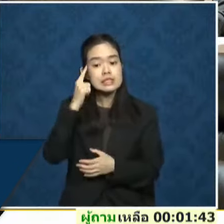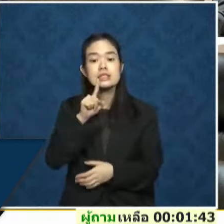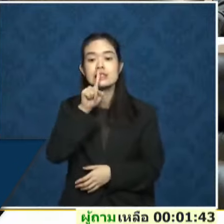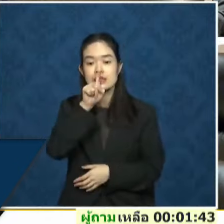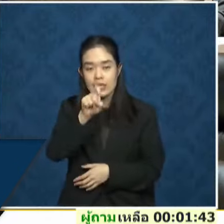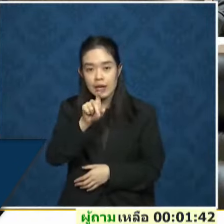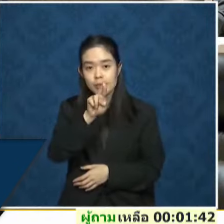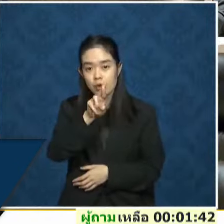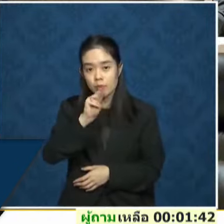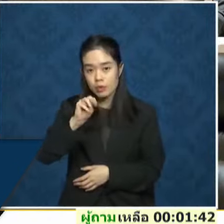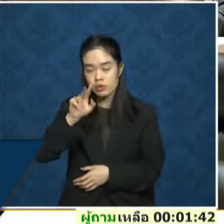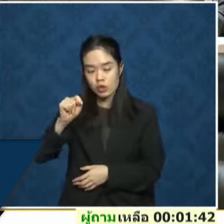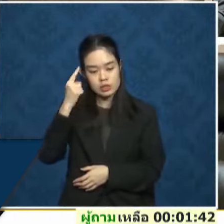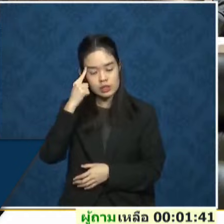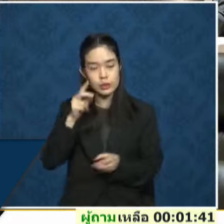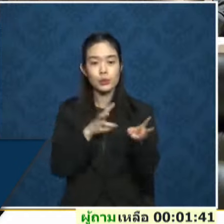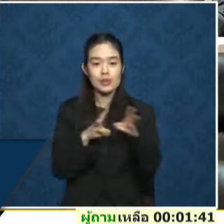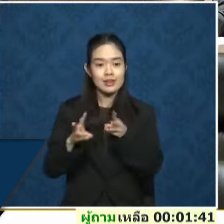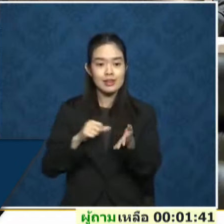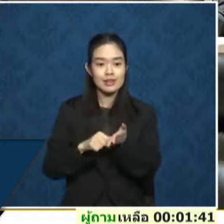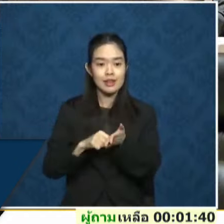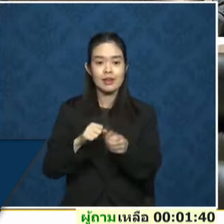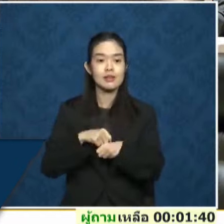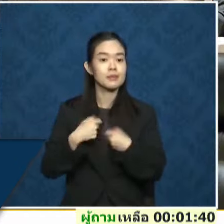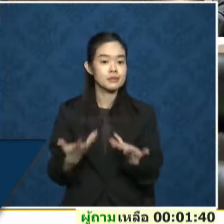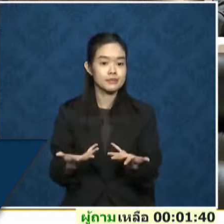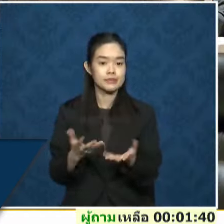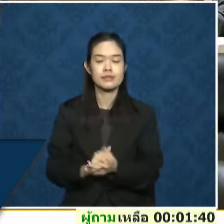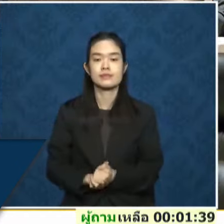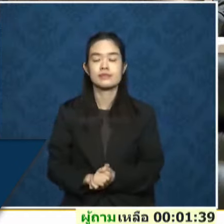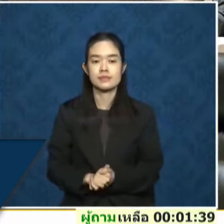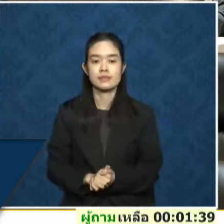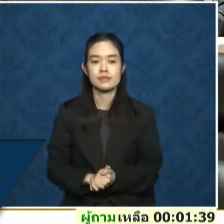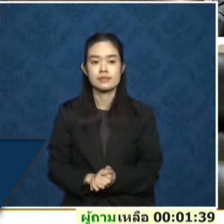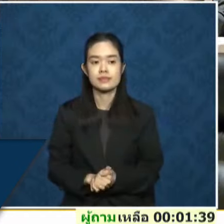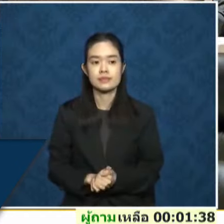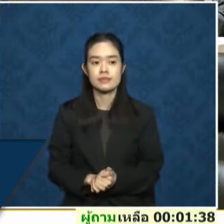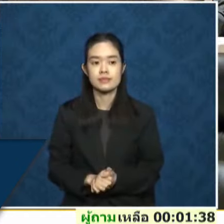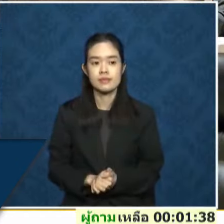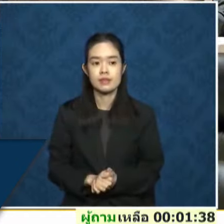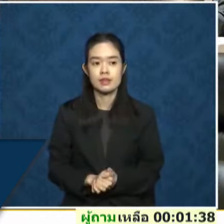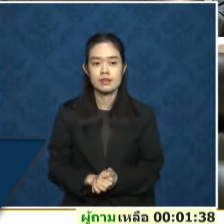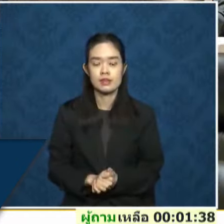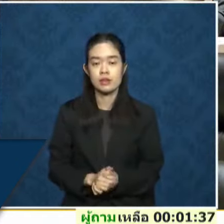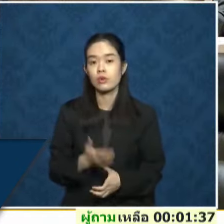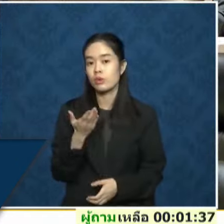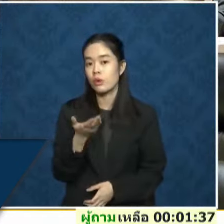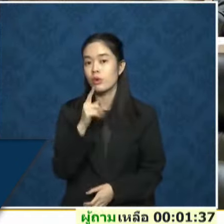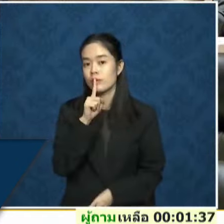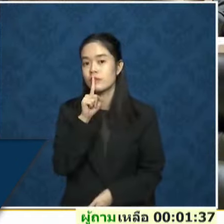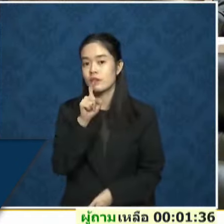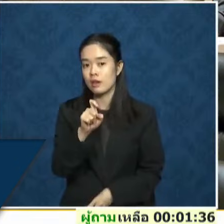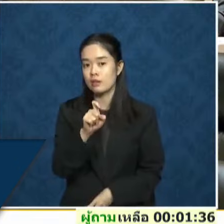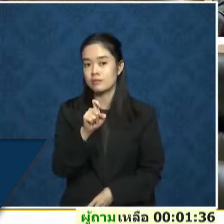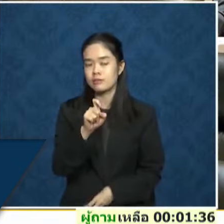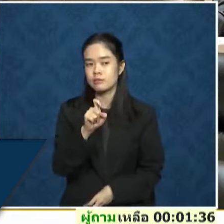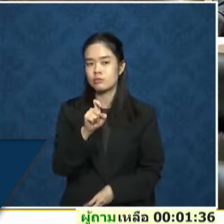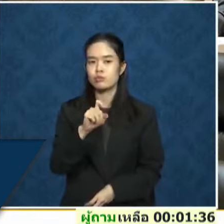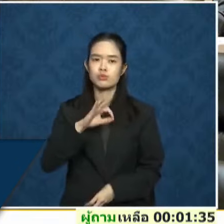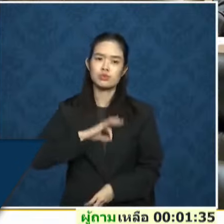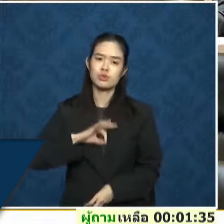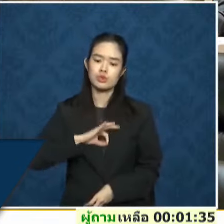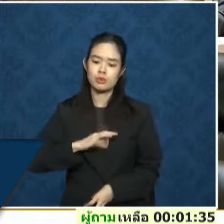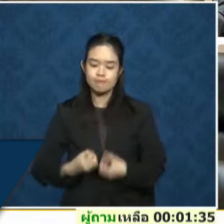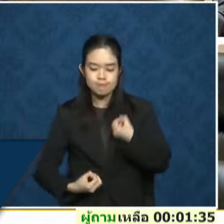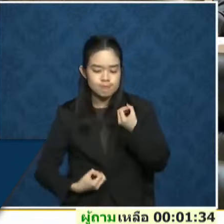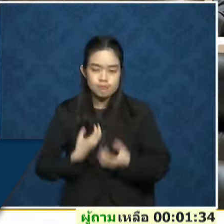ก้ไขอย่างไรที่เป็นรูปธรรมและอีกส่วนหนึ่งในคำถามนี้ดิฉันขอจากท่านท่านจะแสดงความรับผิดช